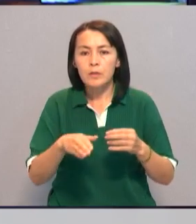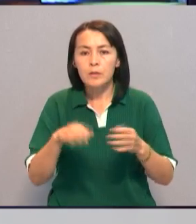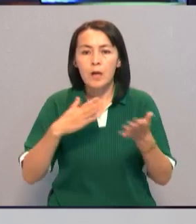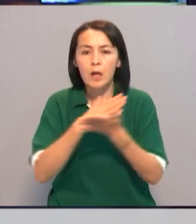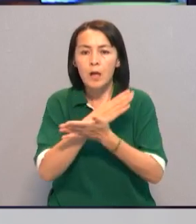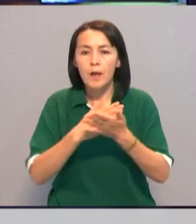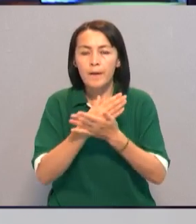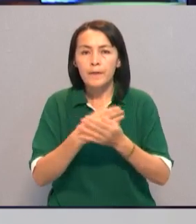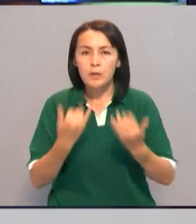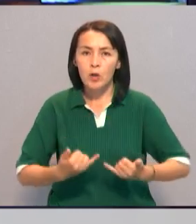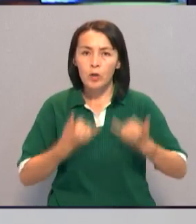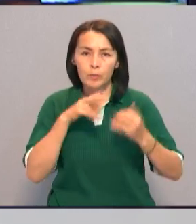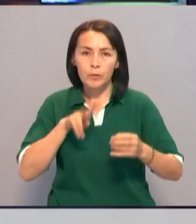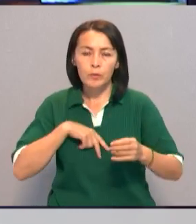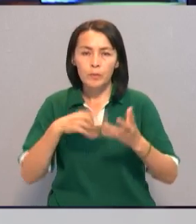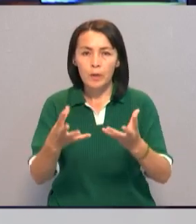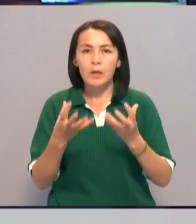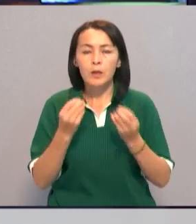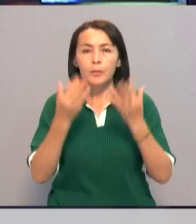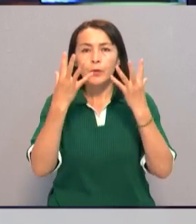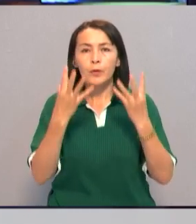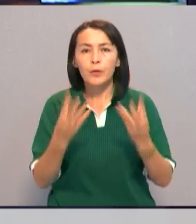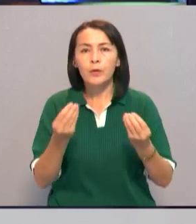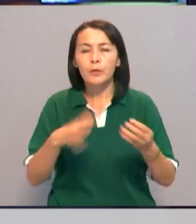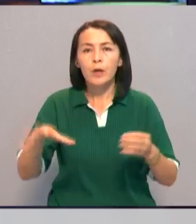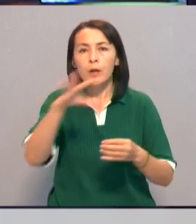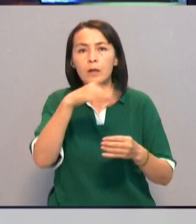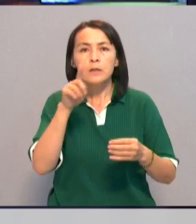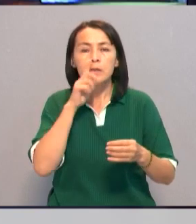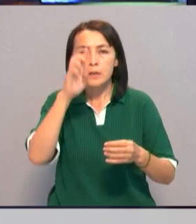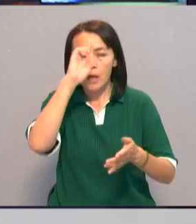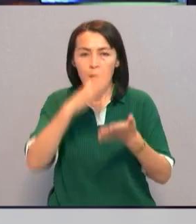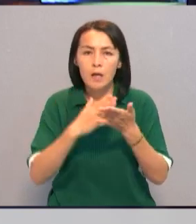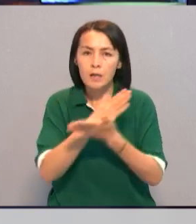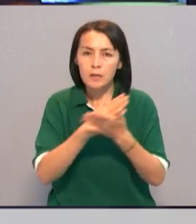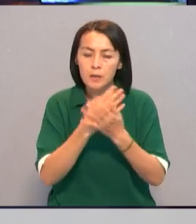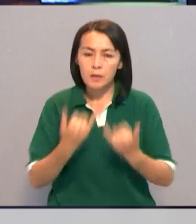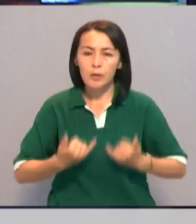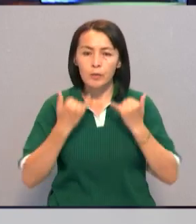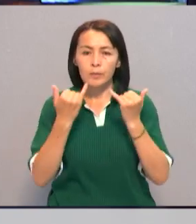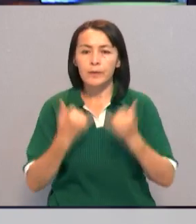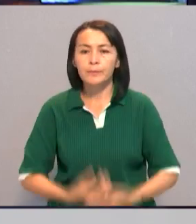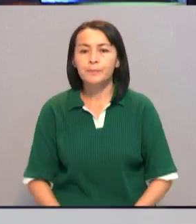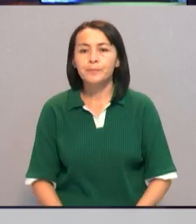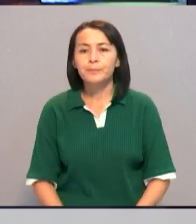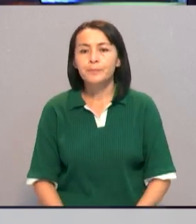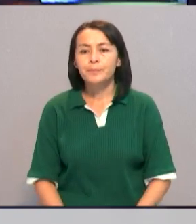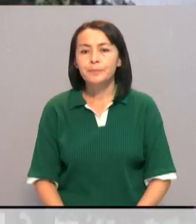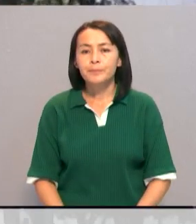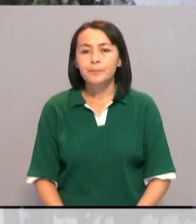қызметкері құрмет орденін иеленді. Ол бүгінде барша жас мемлекеттік қызметшіге үлгі болып отыр.